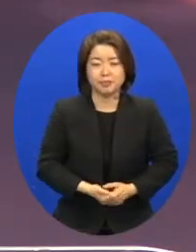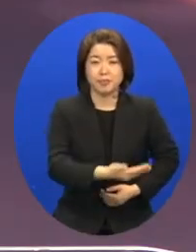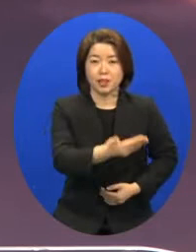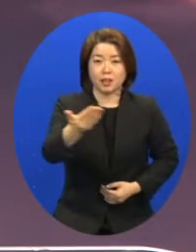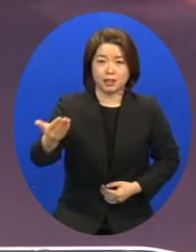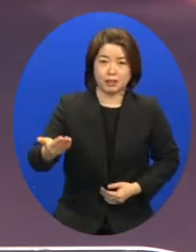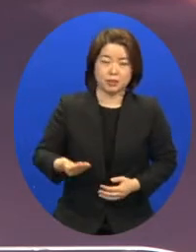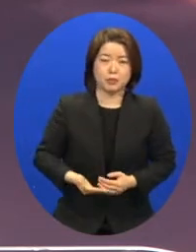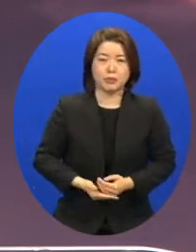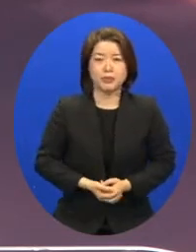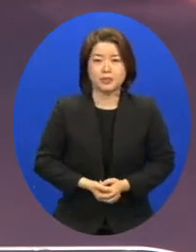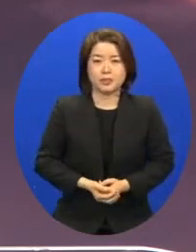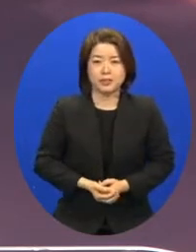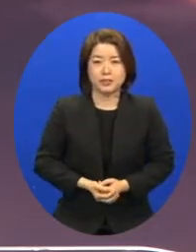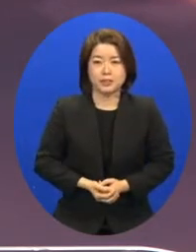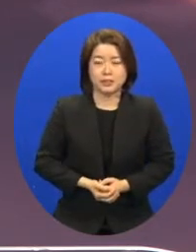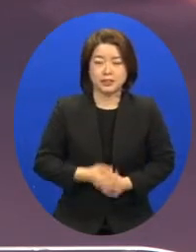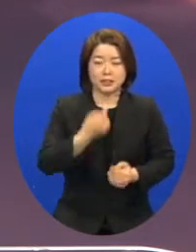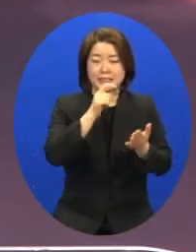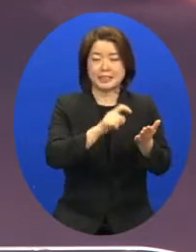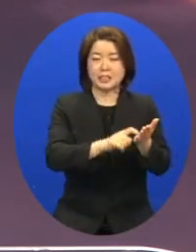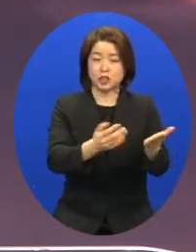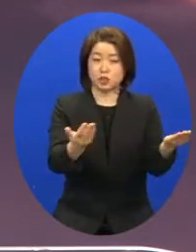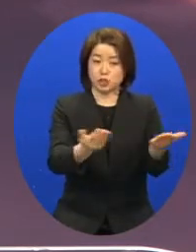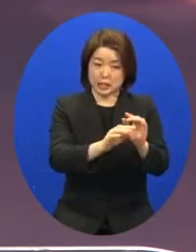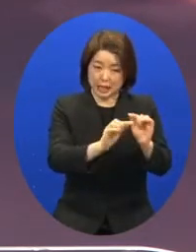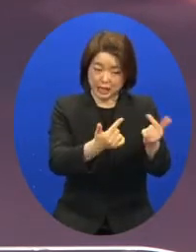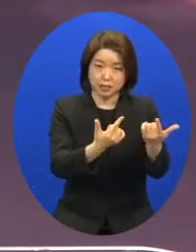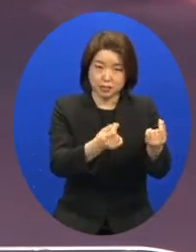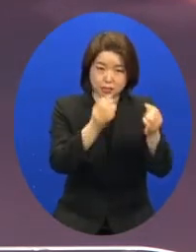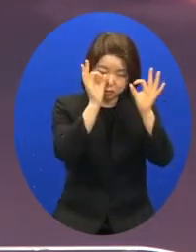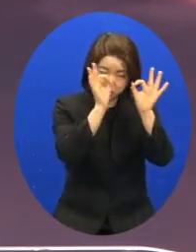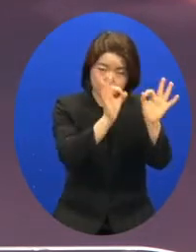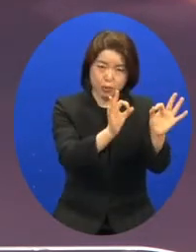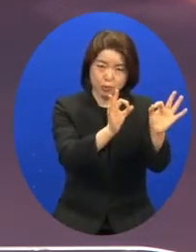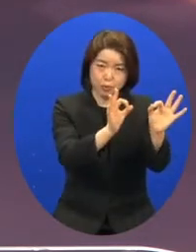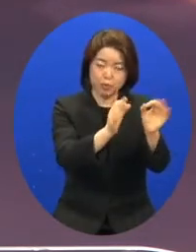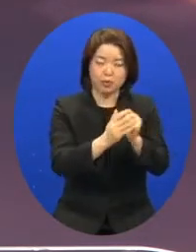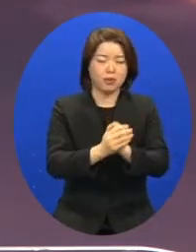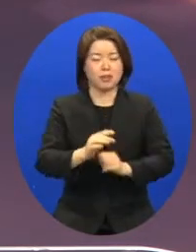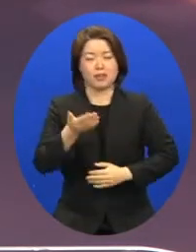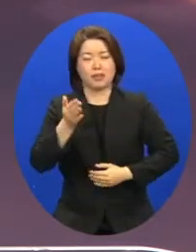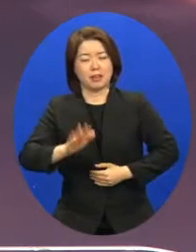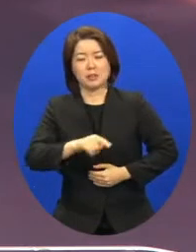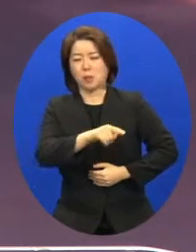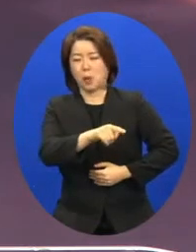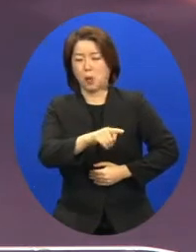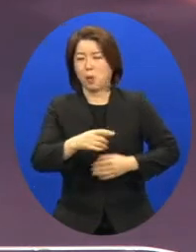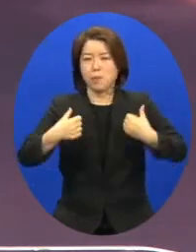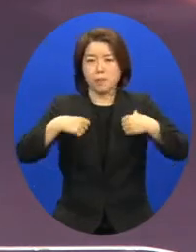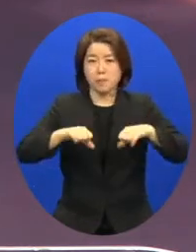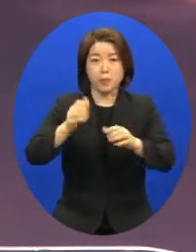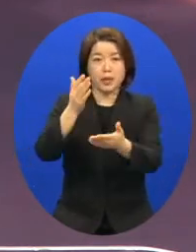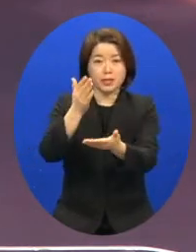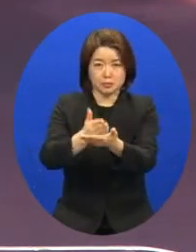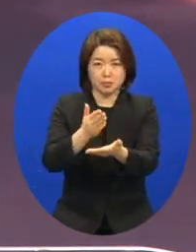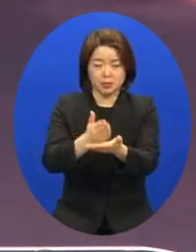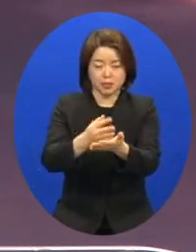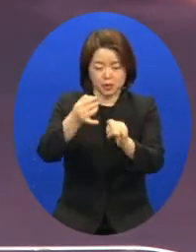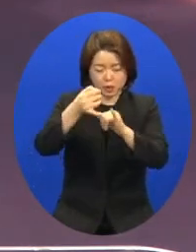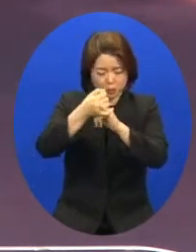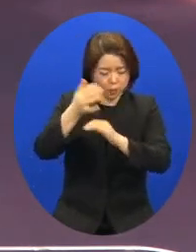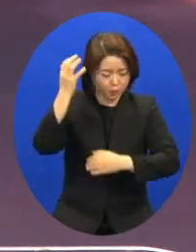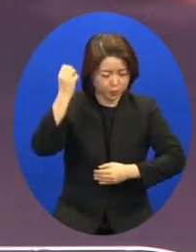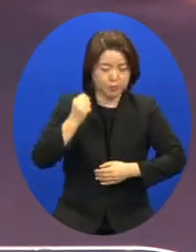여러분, 쉬운 일은 아닌 것처럼 보이지만 절대로 거기서 포기하면 안 된다는 사실을 꼭